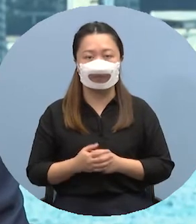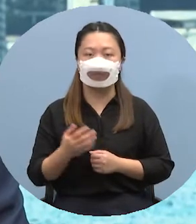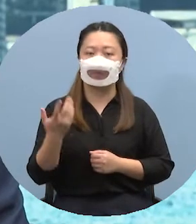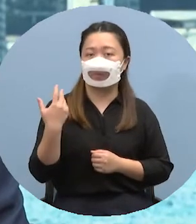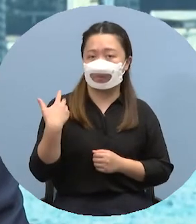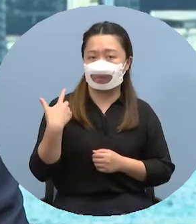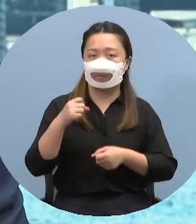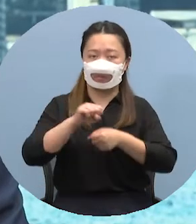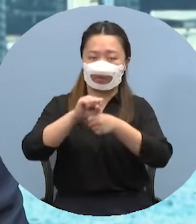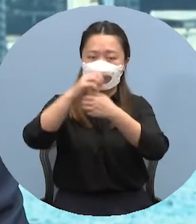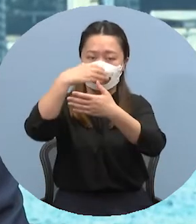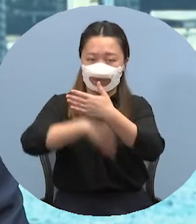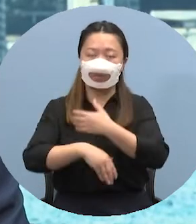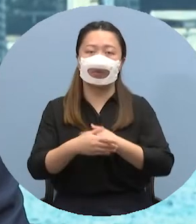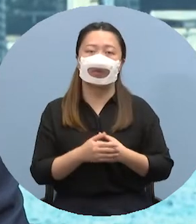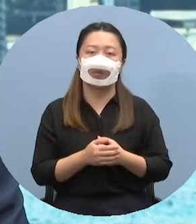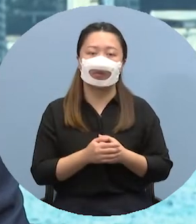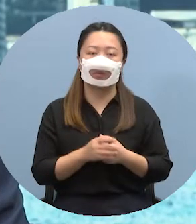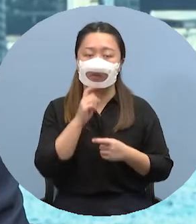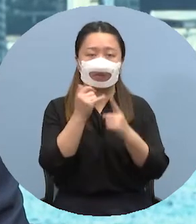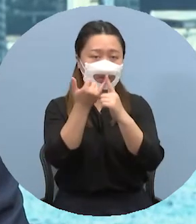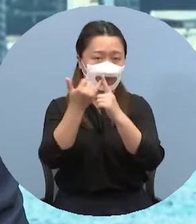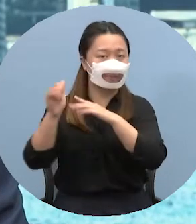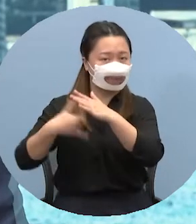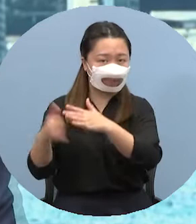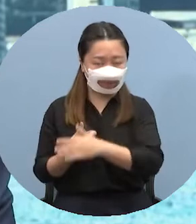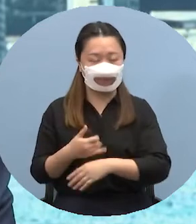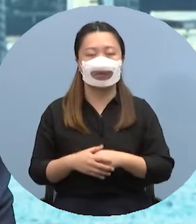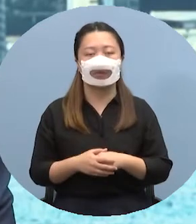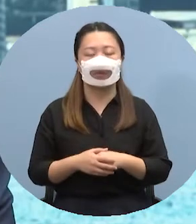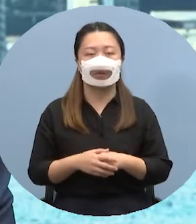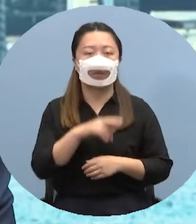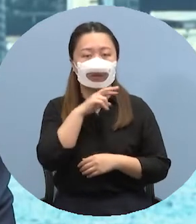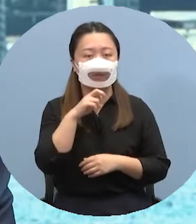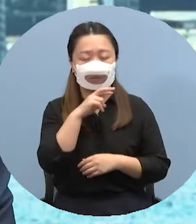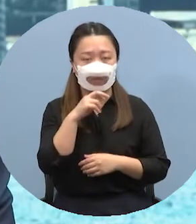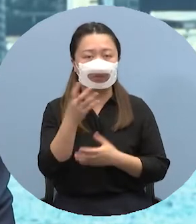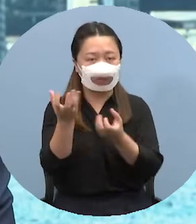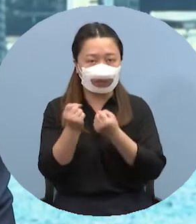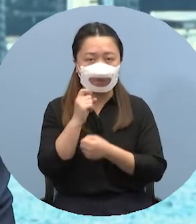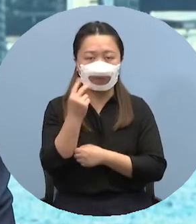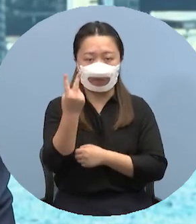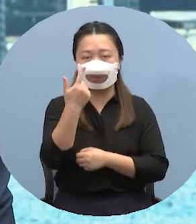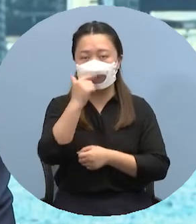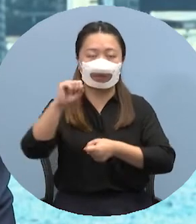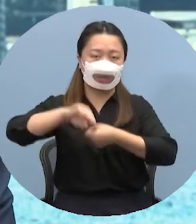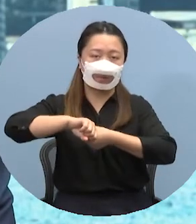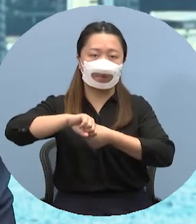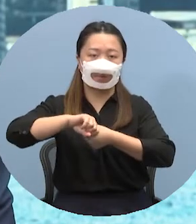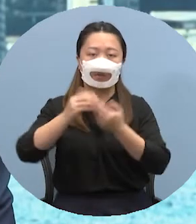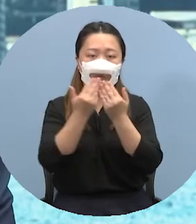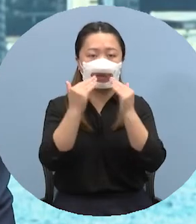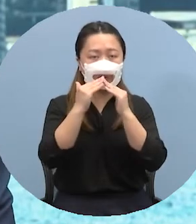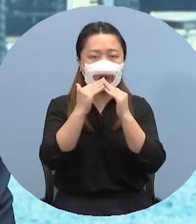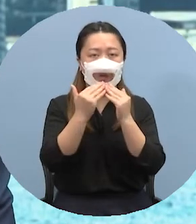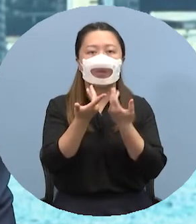天的個案當中呢，有16宗是輸入性個案。在昨天的下午，我們收到2宗新增的學校